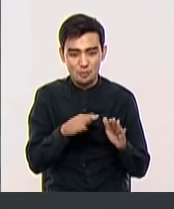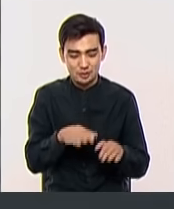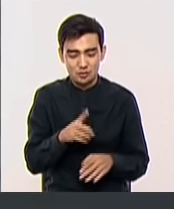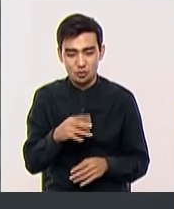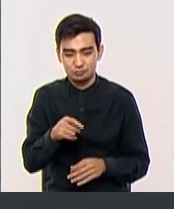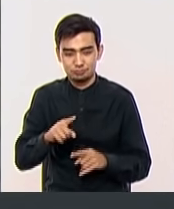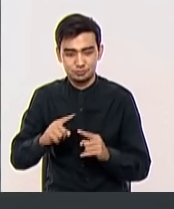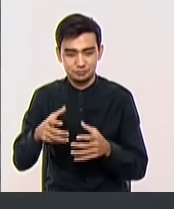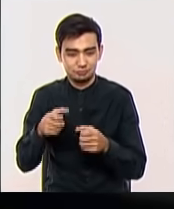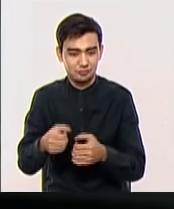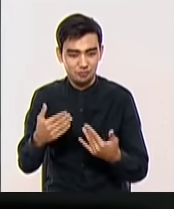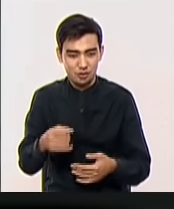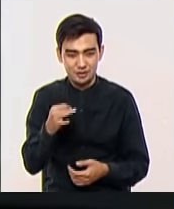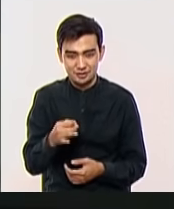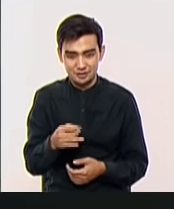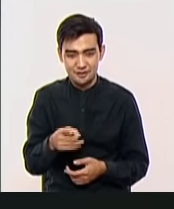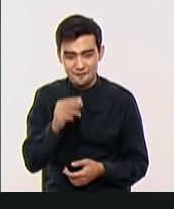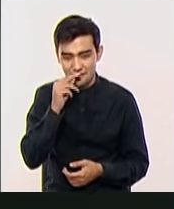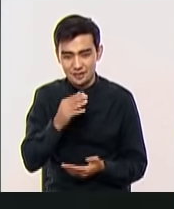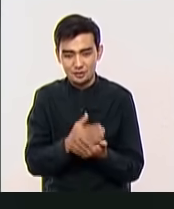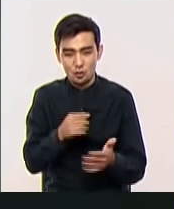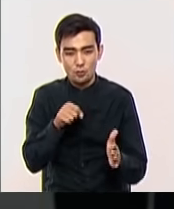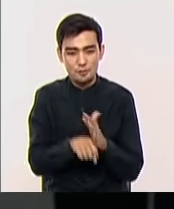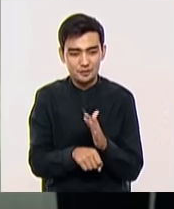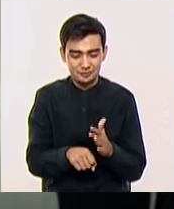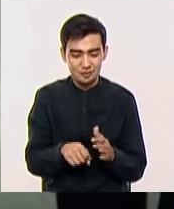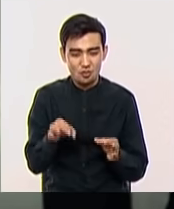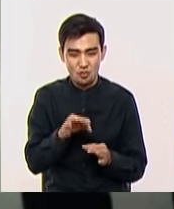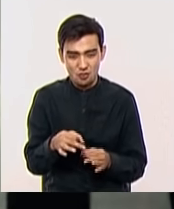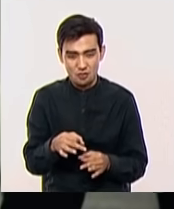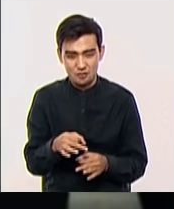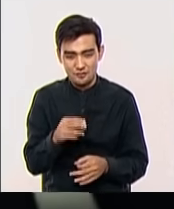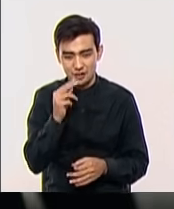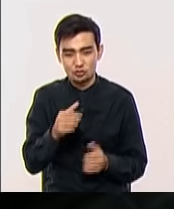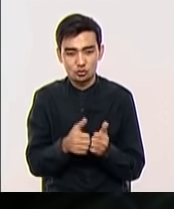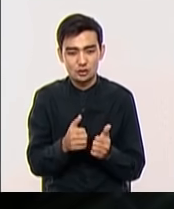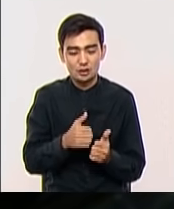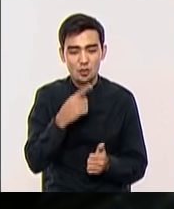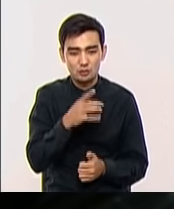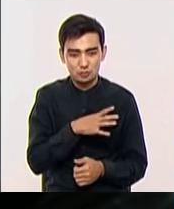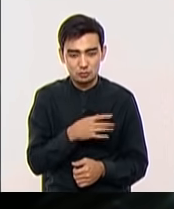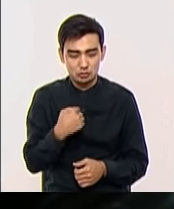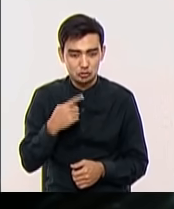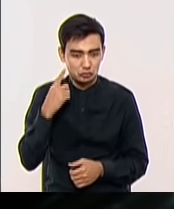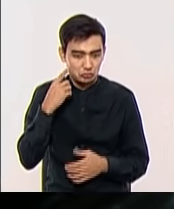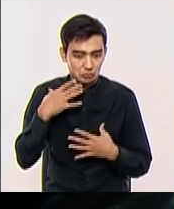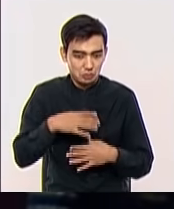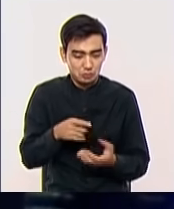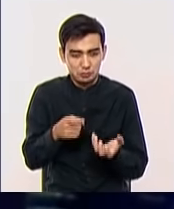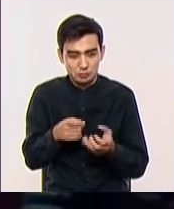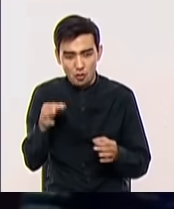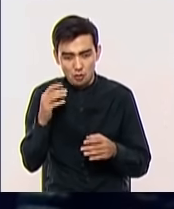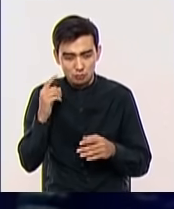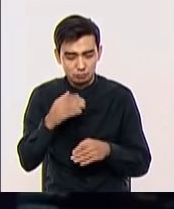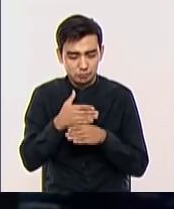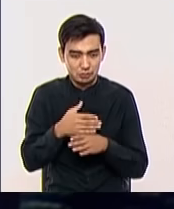обезврежен, задержан, ему предъявлены обвинения в убийстве. Соседи говорят, что ничего не слышали, никаких выстрелов